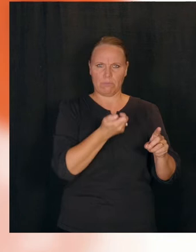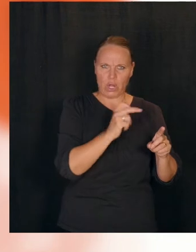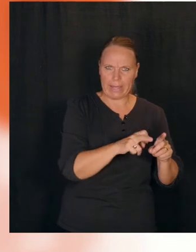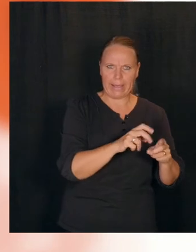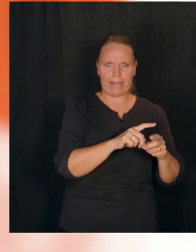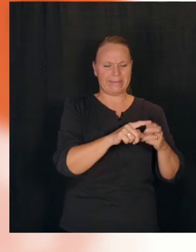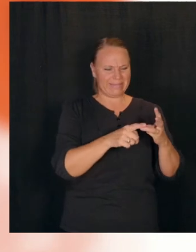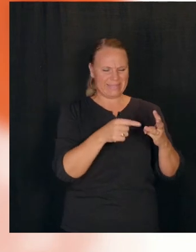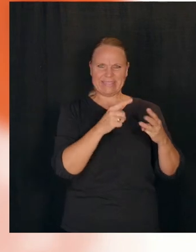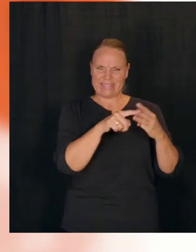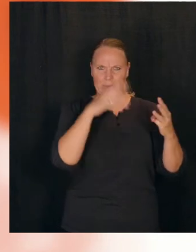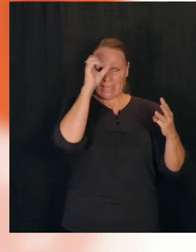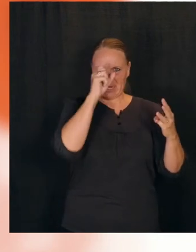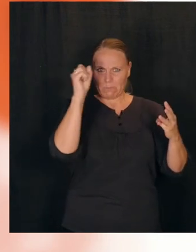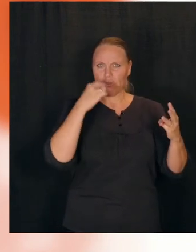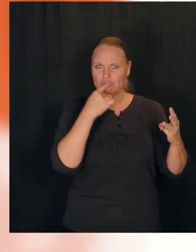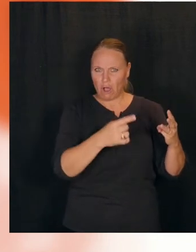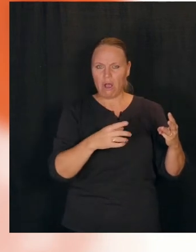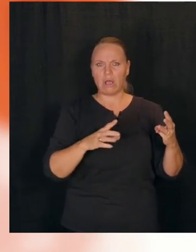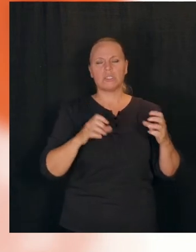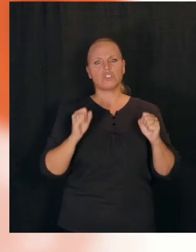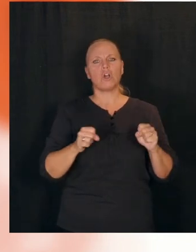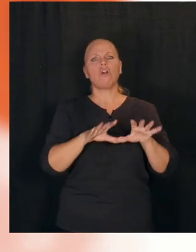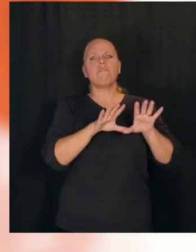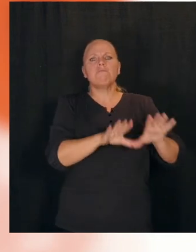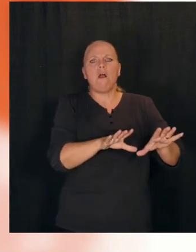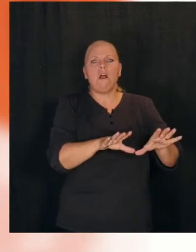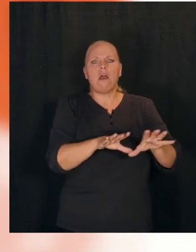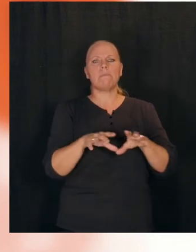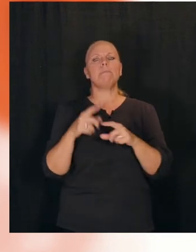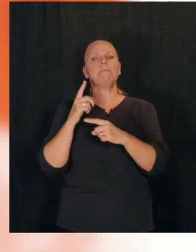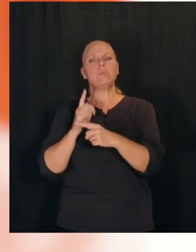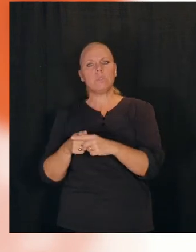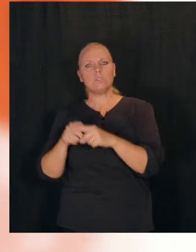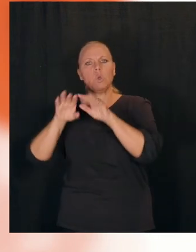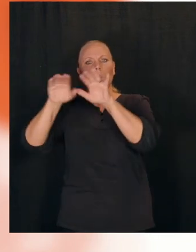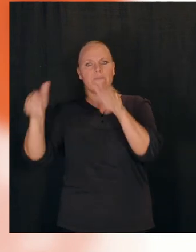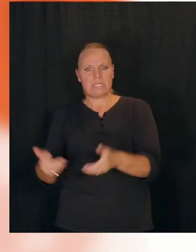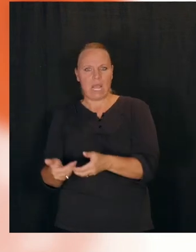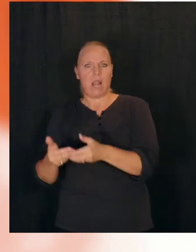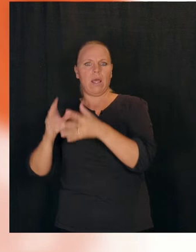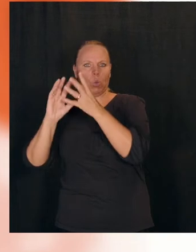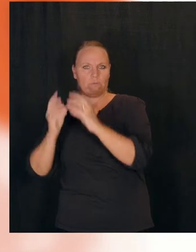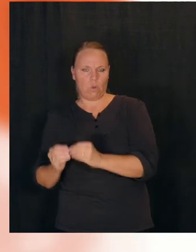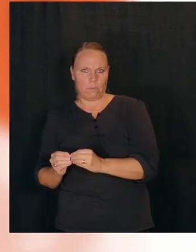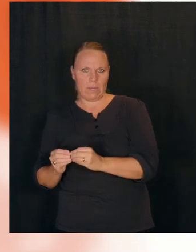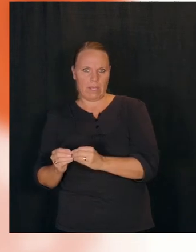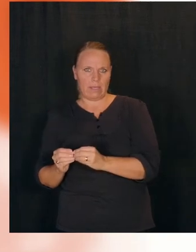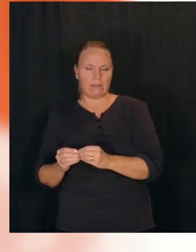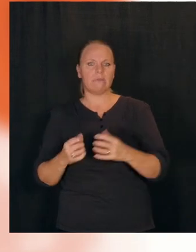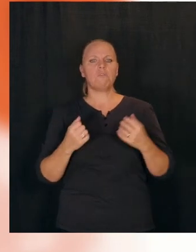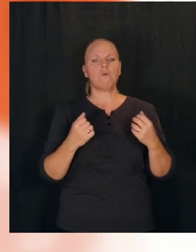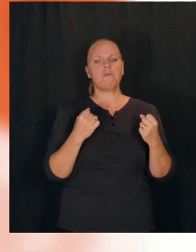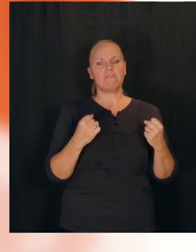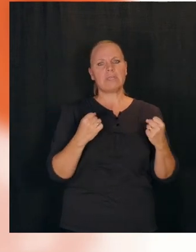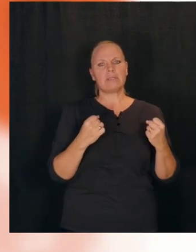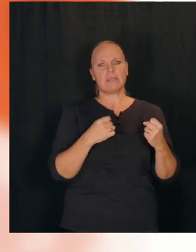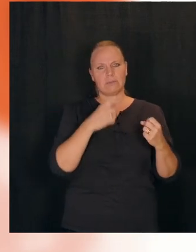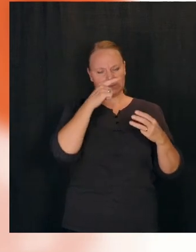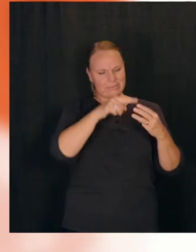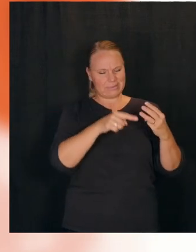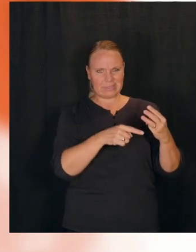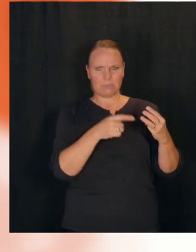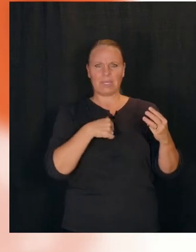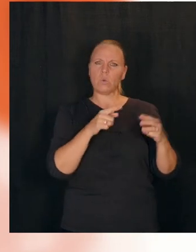tre begreppen, att vi bör se dem som en helhet som hjälper oss att få syn på vad som är viktigt, fast men på lite olika sätt, med lite